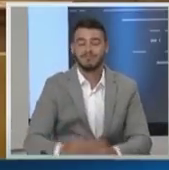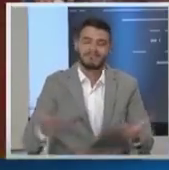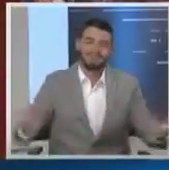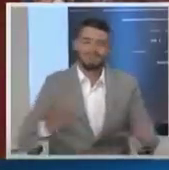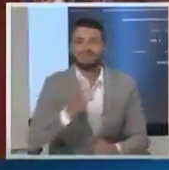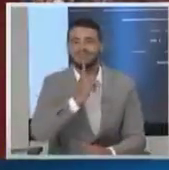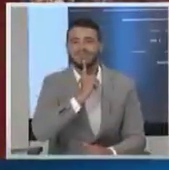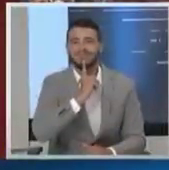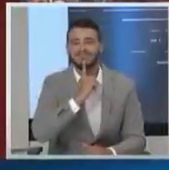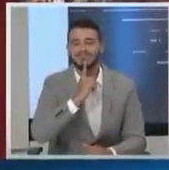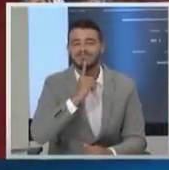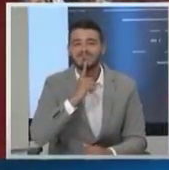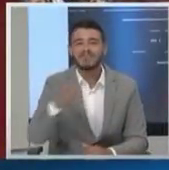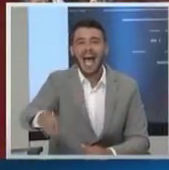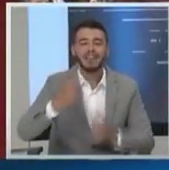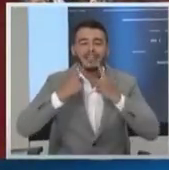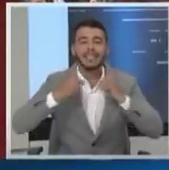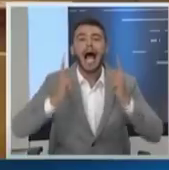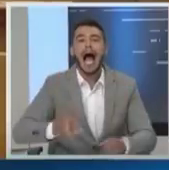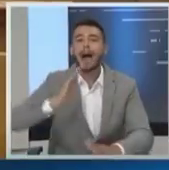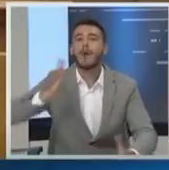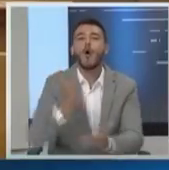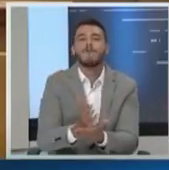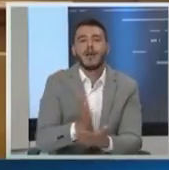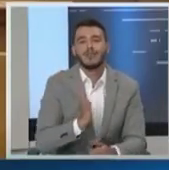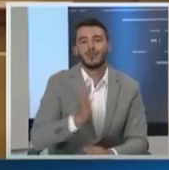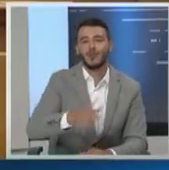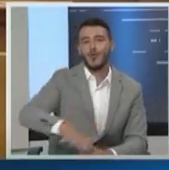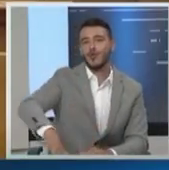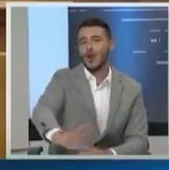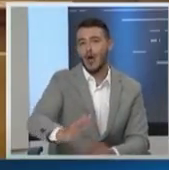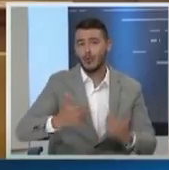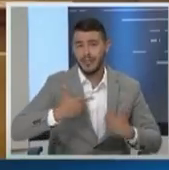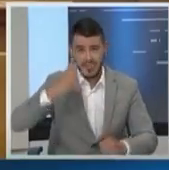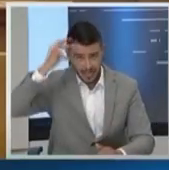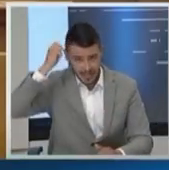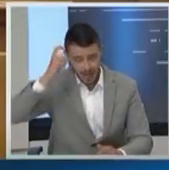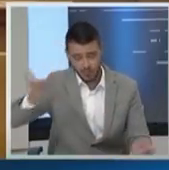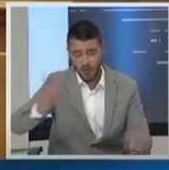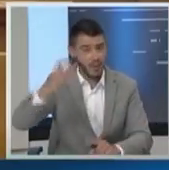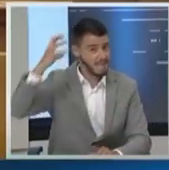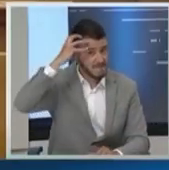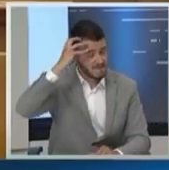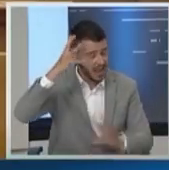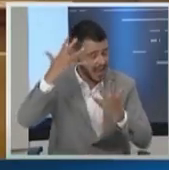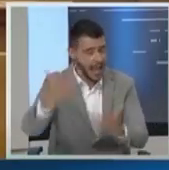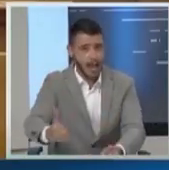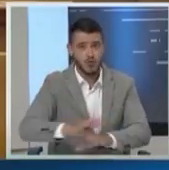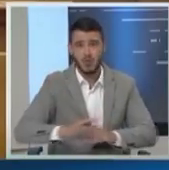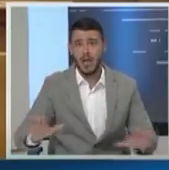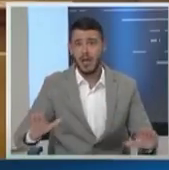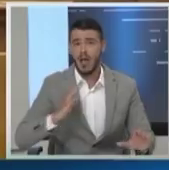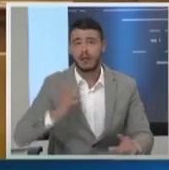Αυτή την ετιμιγορία, κύριε Μητσοτάκη, όχι μόνο δεν επιθυμούμε να ξεχάσουμε, όχι μόνο δεν επιθυμούμε να